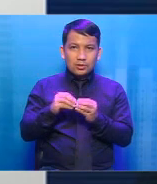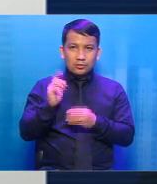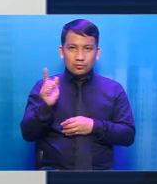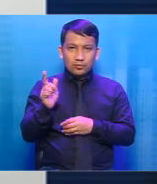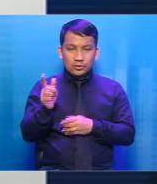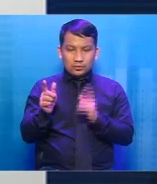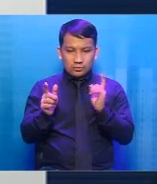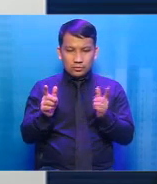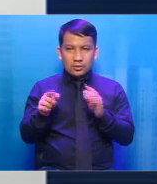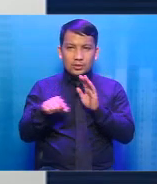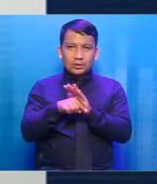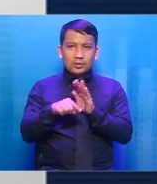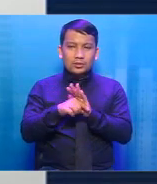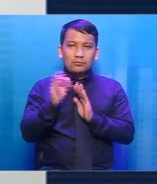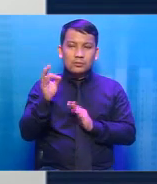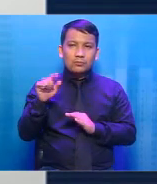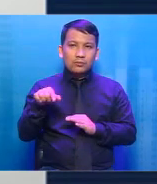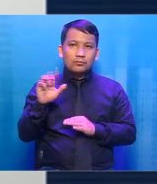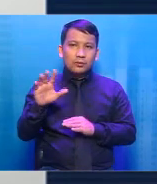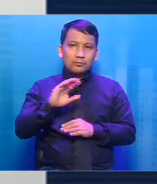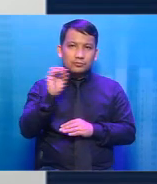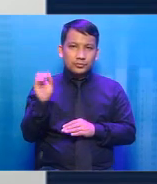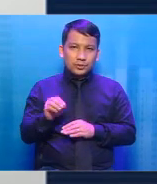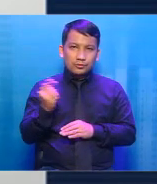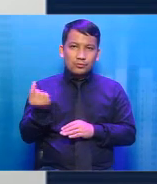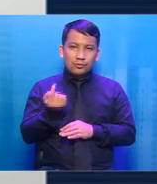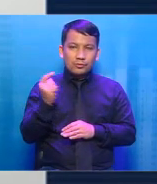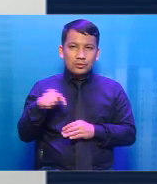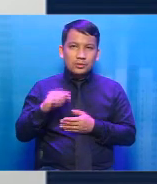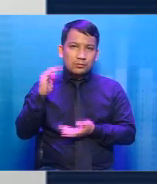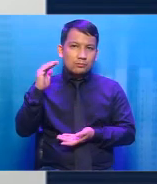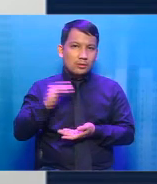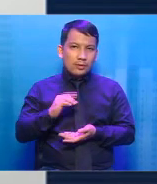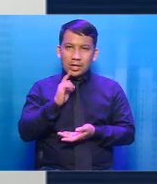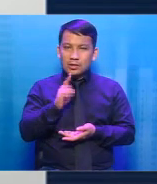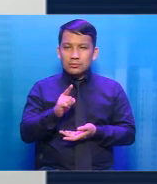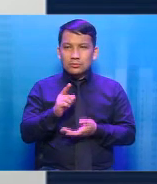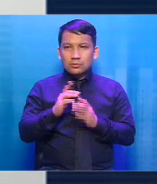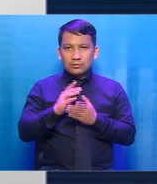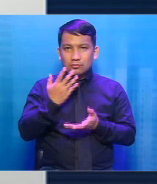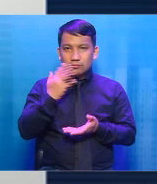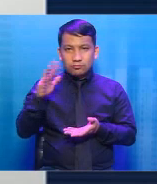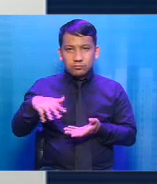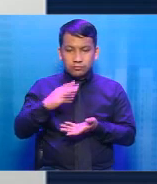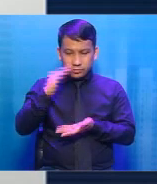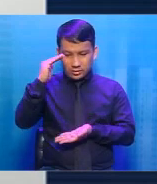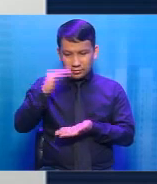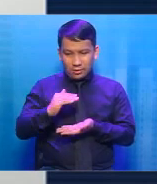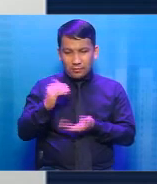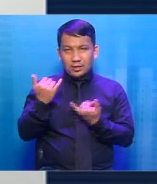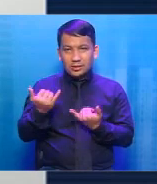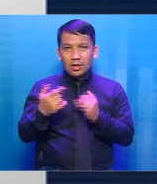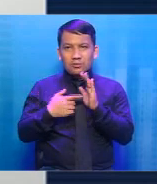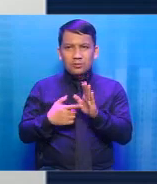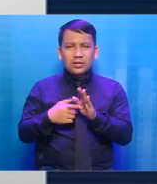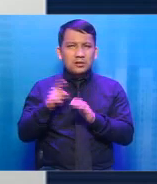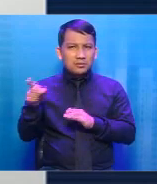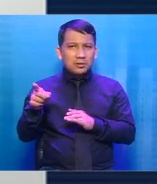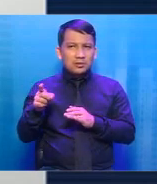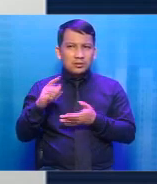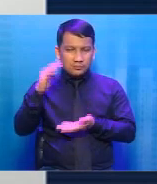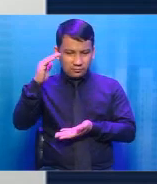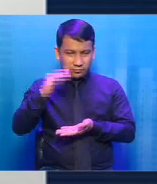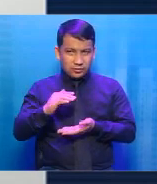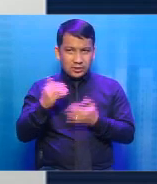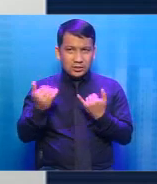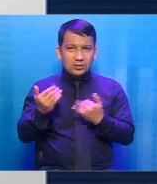2020, negative 9.5%. Ito na ang pinakamababa sa datos ng Philippine Statistics Authority at siya rin